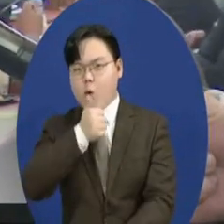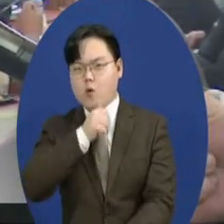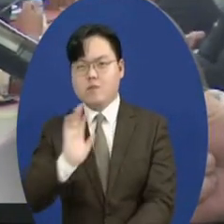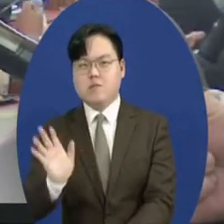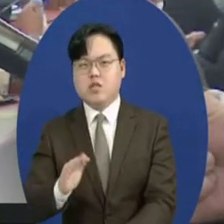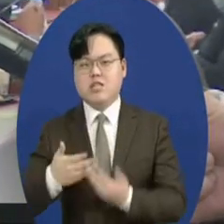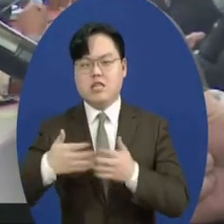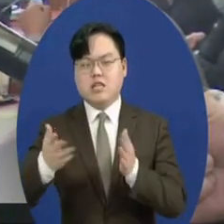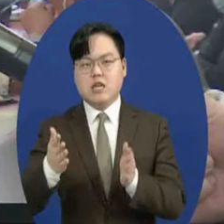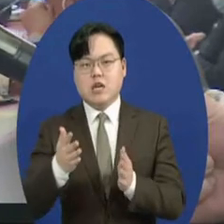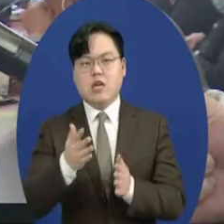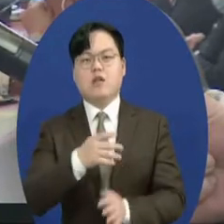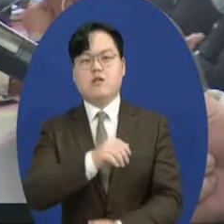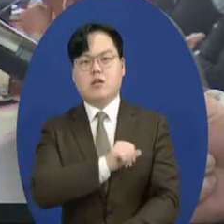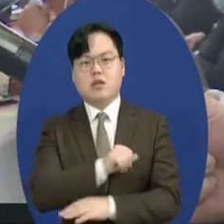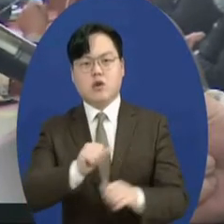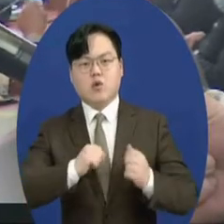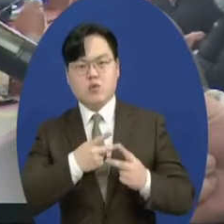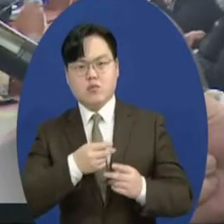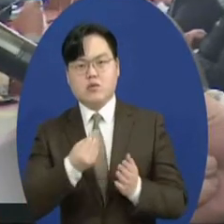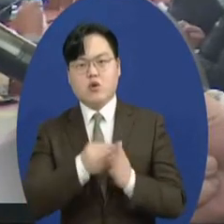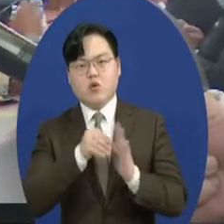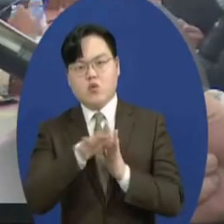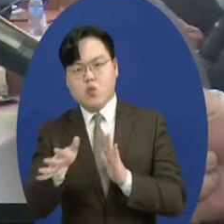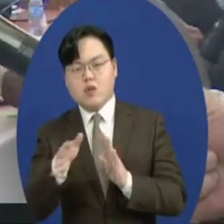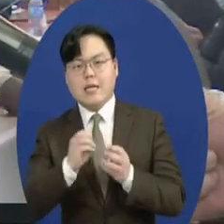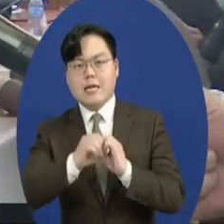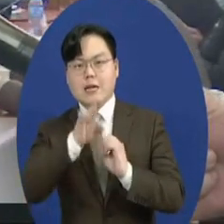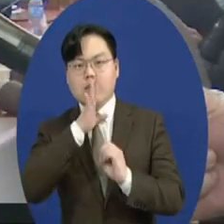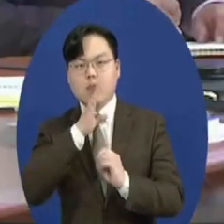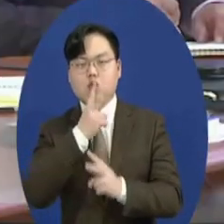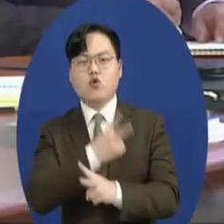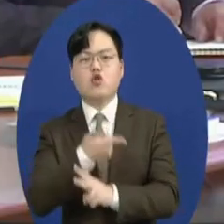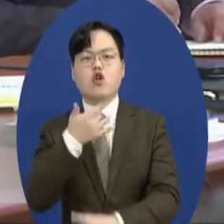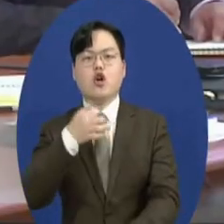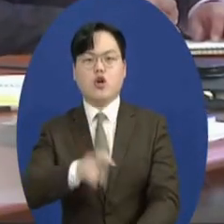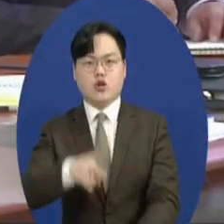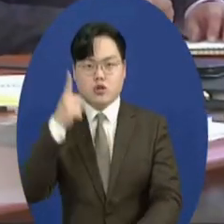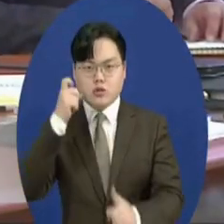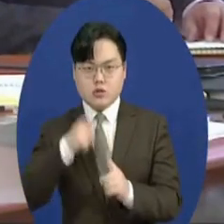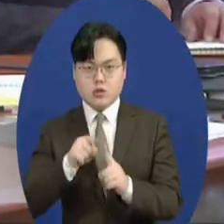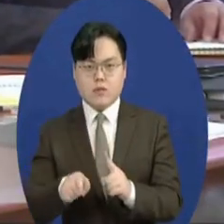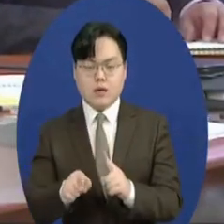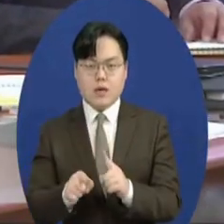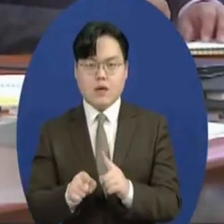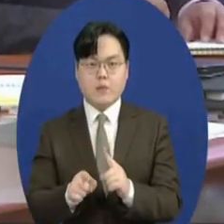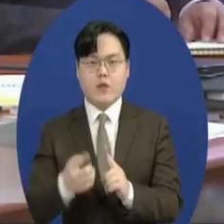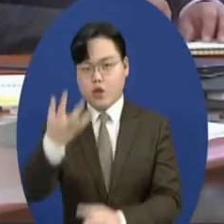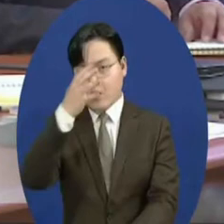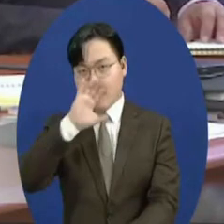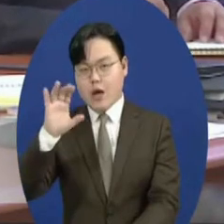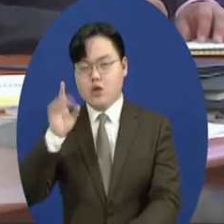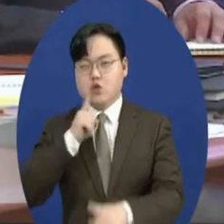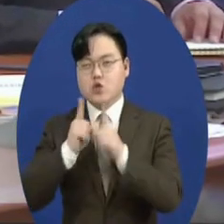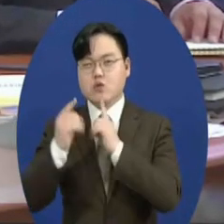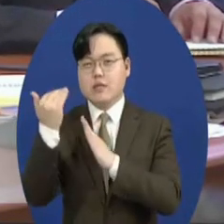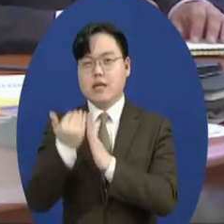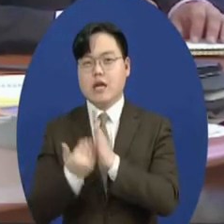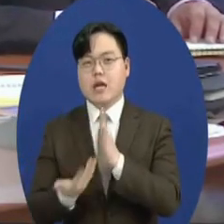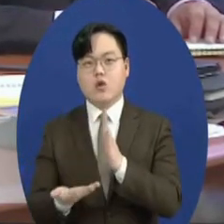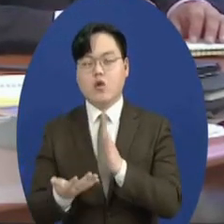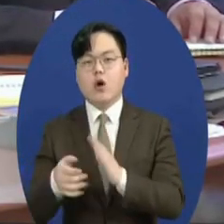заман иргэдэд хүртээмжтэй болгох чиглэлээр одоо энэ одоо хуулийн гол төсөл явж байгаа. За төрийн албаны зөвлөлийн тайлангаас